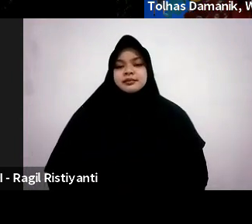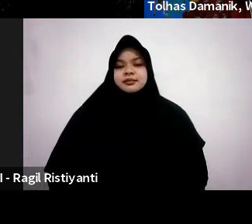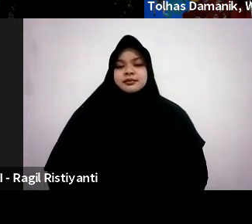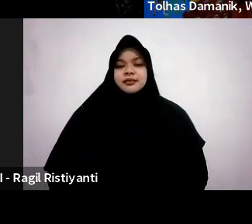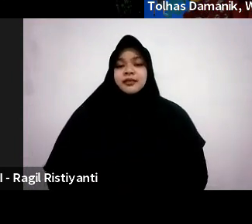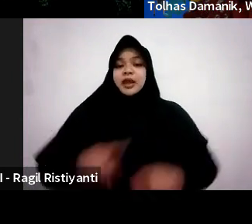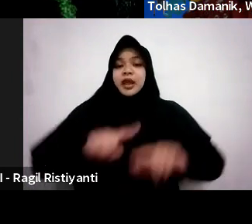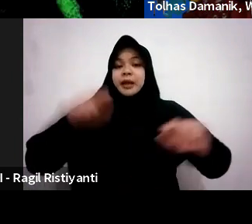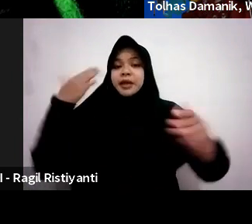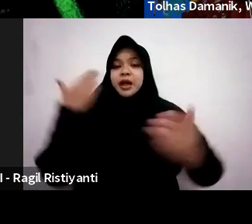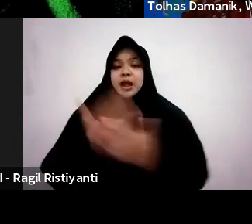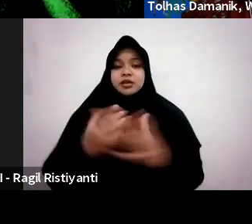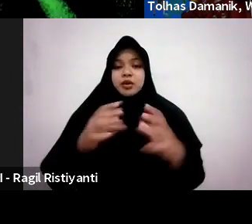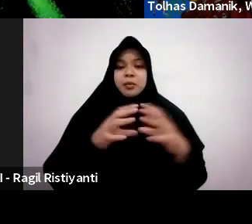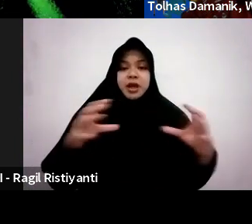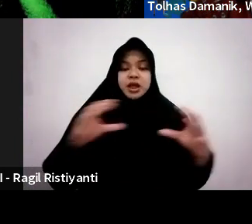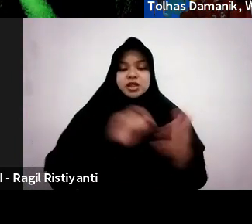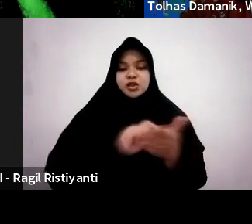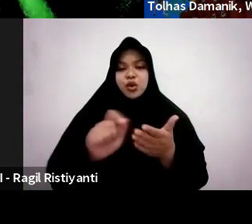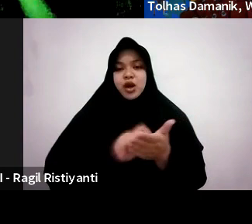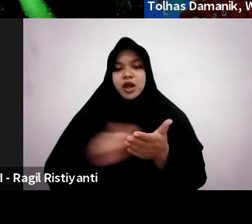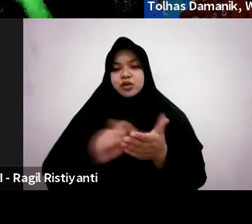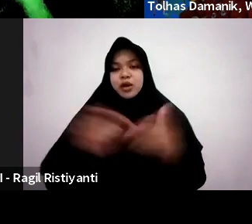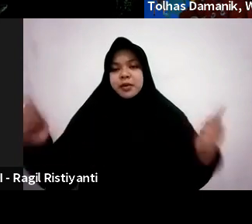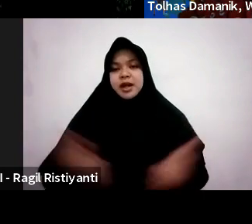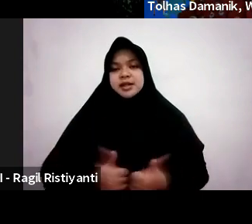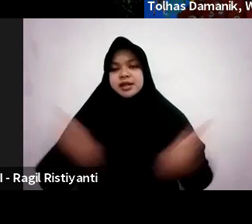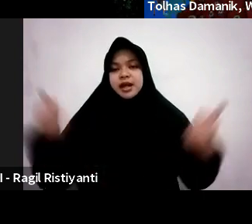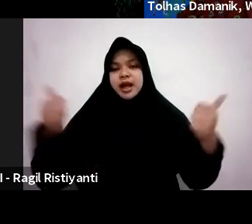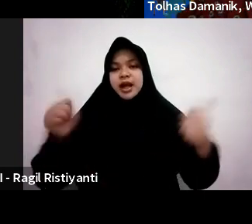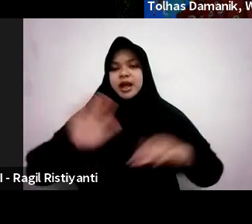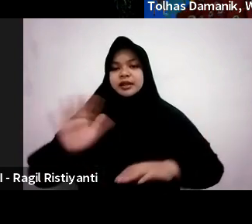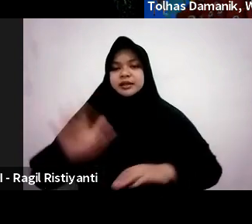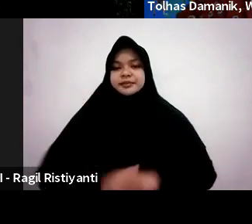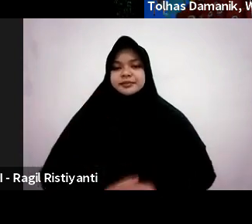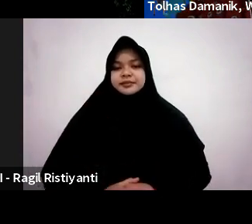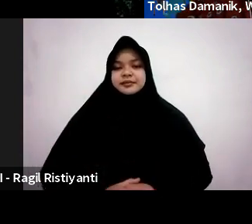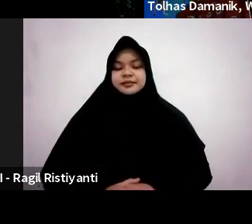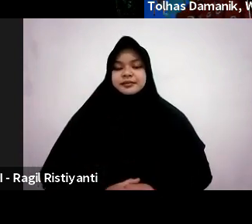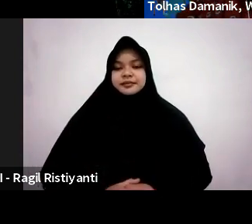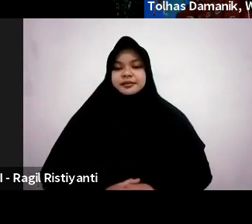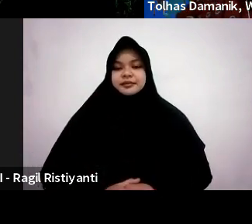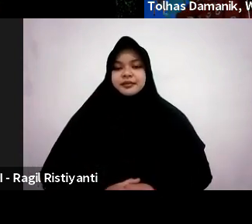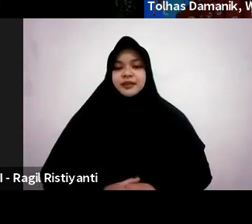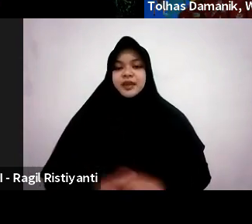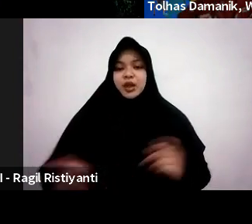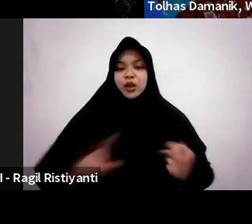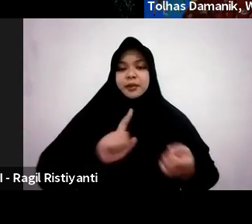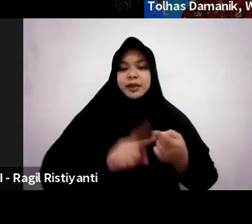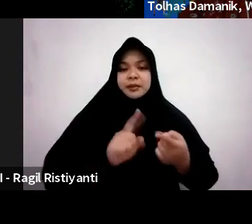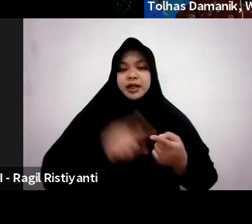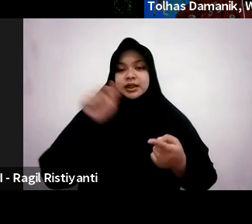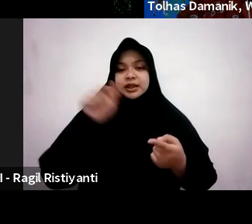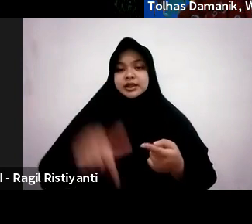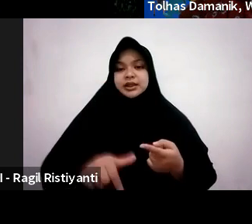realitasnya banyak juga kok sekolah-sekolah yang berhasil ya Jadi tidak tidak kalau teman-teman saya kira nah ini juga